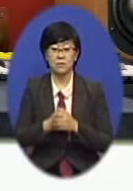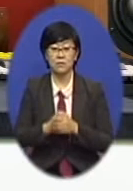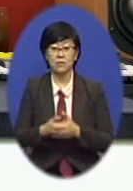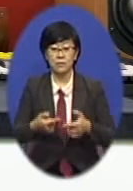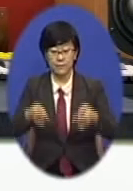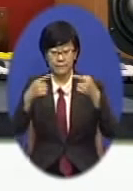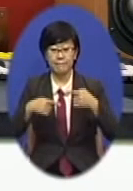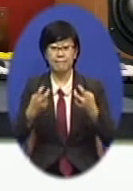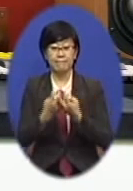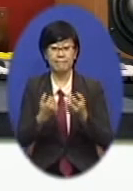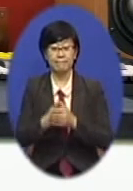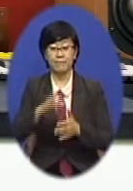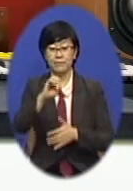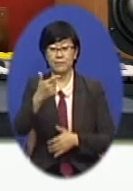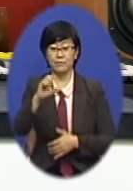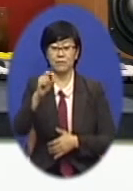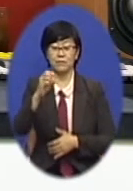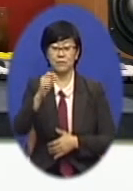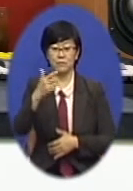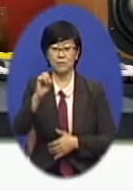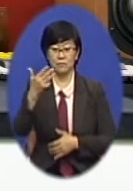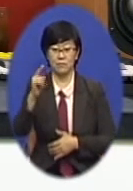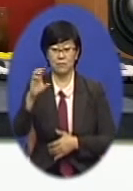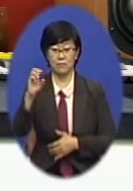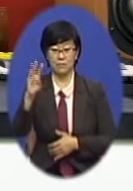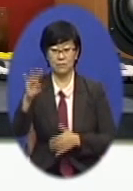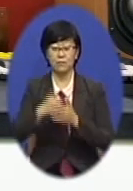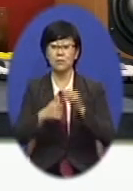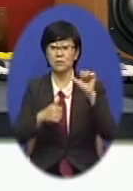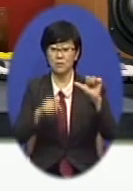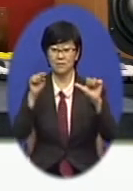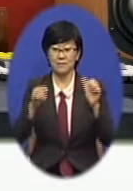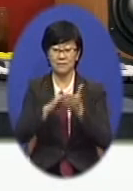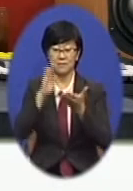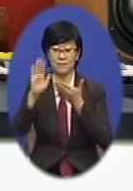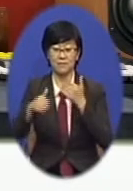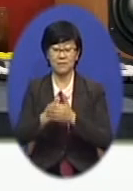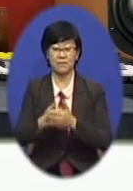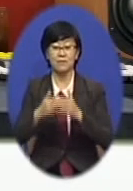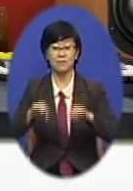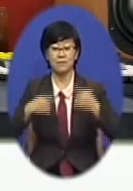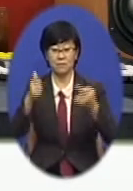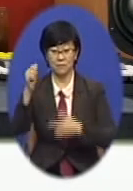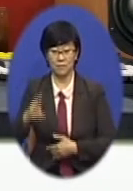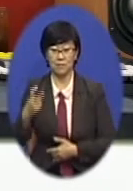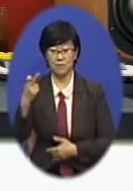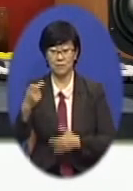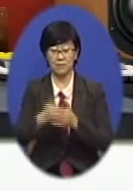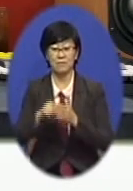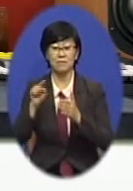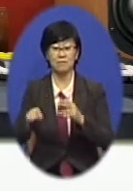시청자 심사입니다. 060-608-1004 5번에 들어오셔서 마지막 참가자 12번입니다. 네.